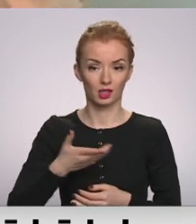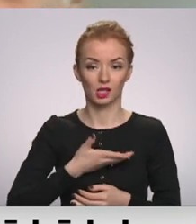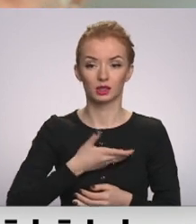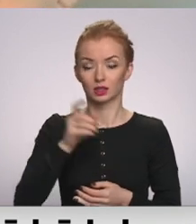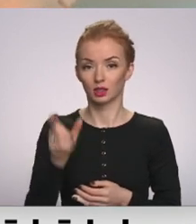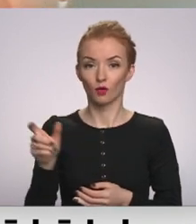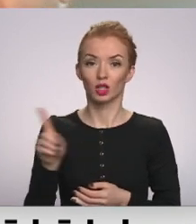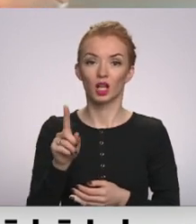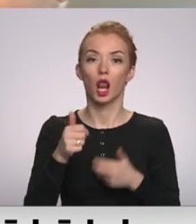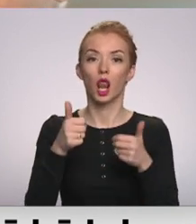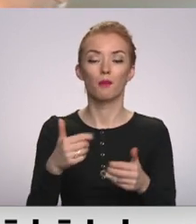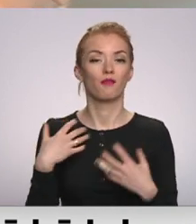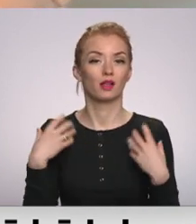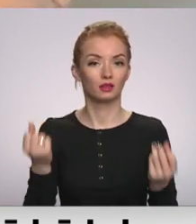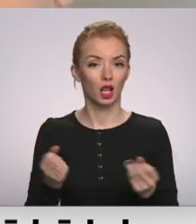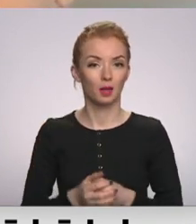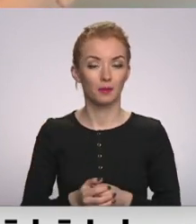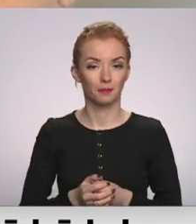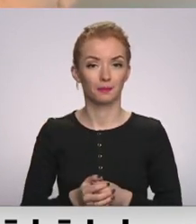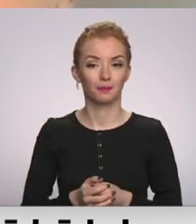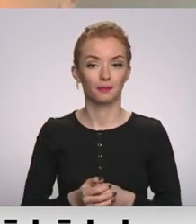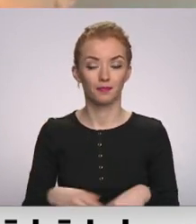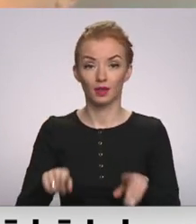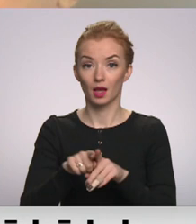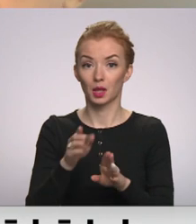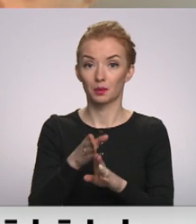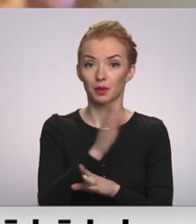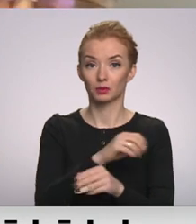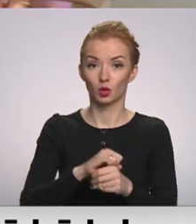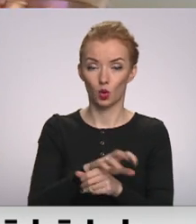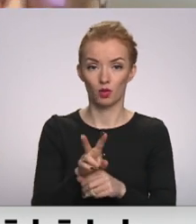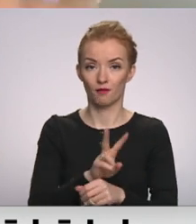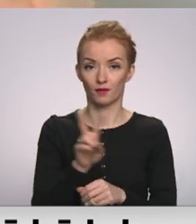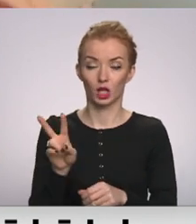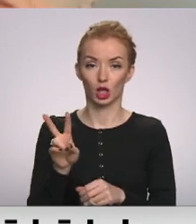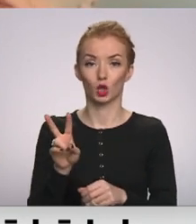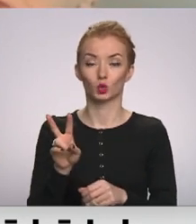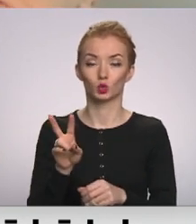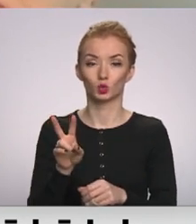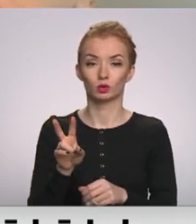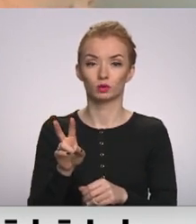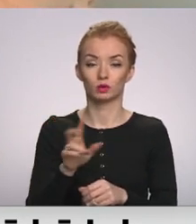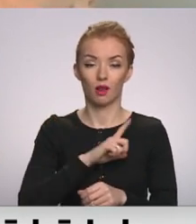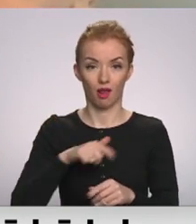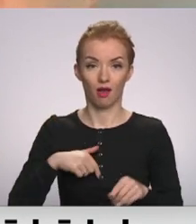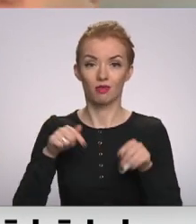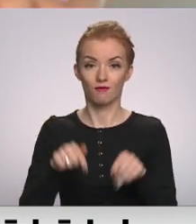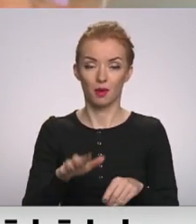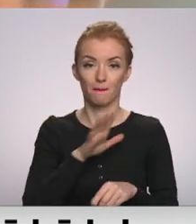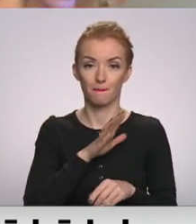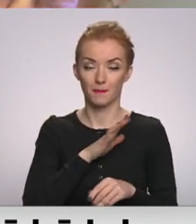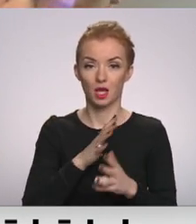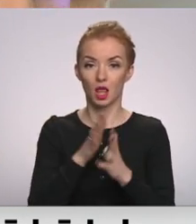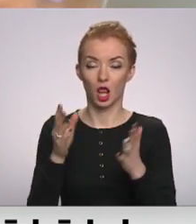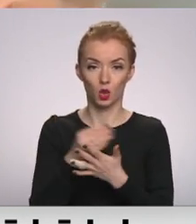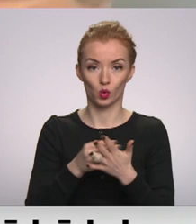iedzīvotāji ir laba veselība. Arī pirms COVID-19 infekcijas slimības Latvijā bija